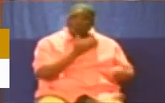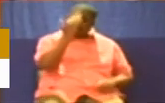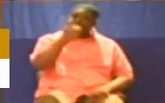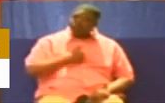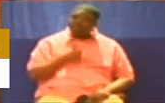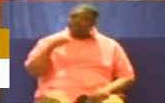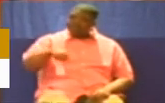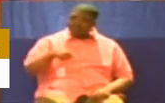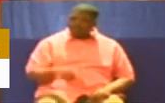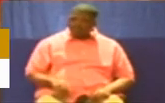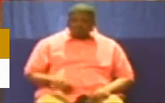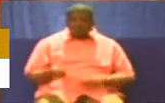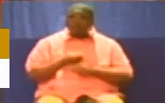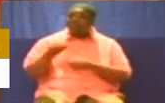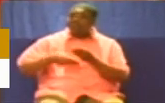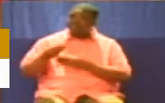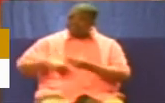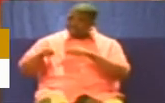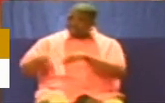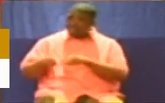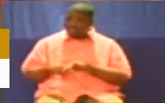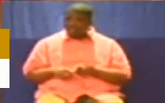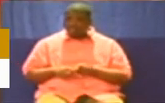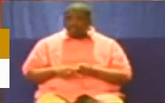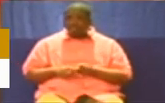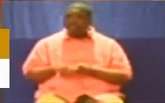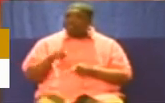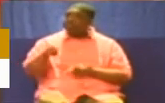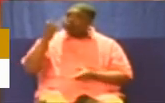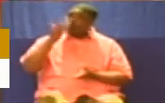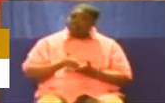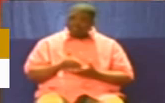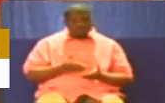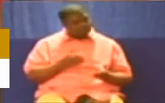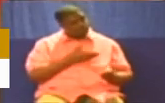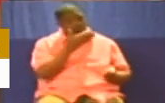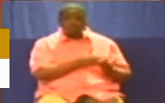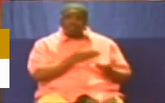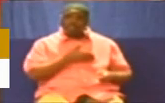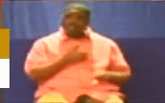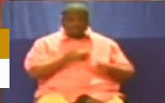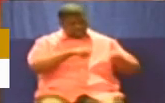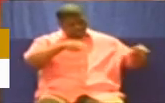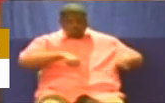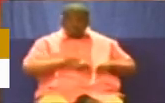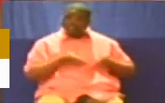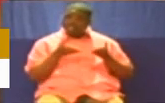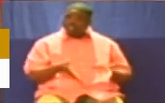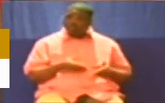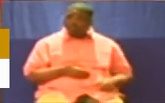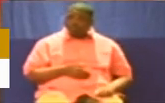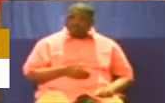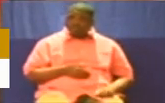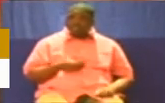hapa watu wanafanya biashara. Kwa hilo unalosema ni kweli, na nataka kuhakikishia hata anayetaka kiwanja leo aende